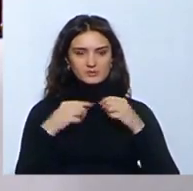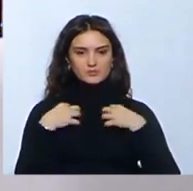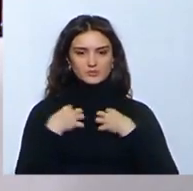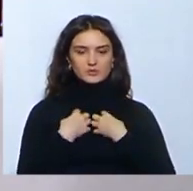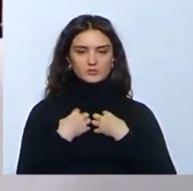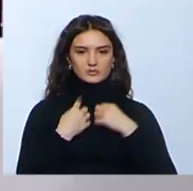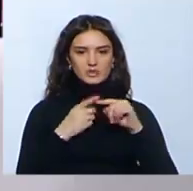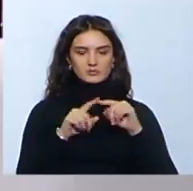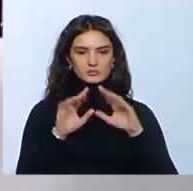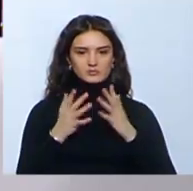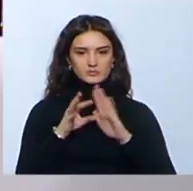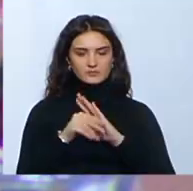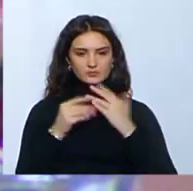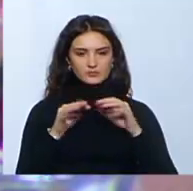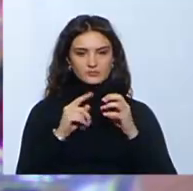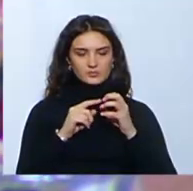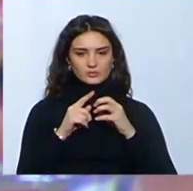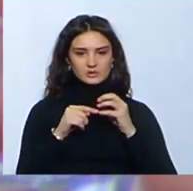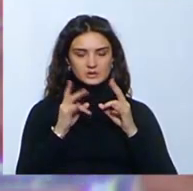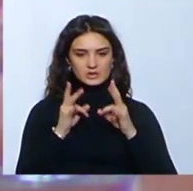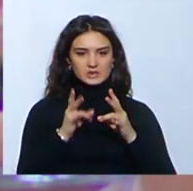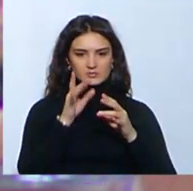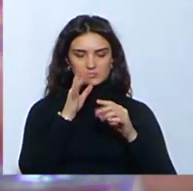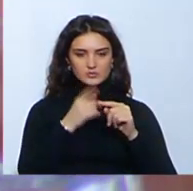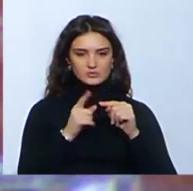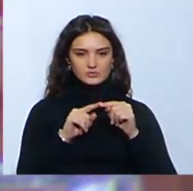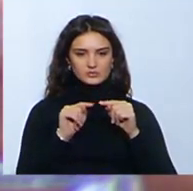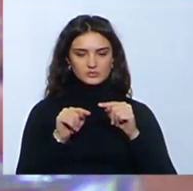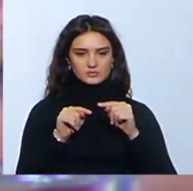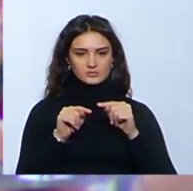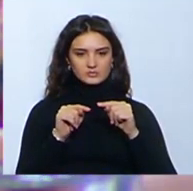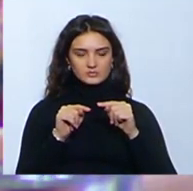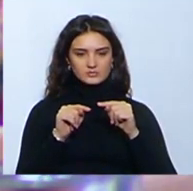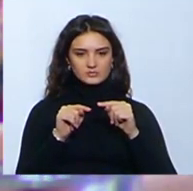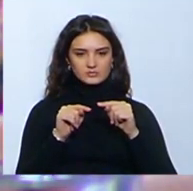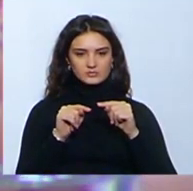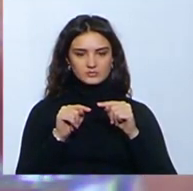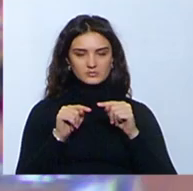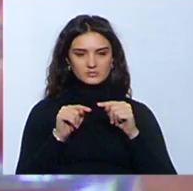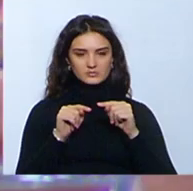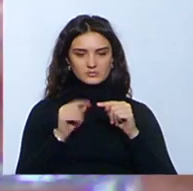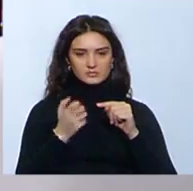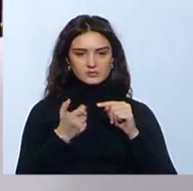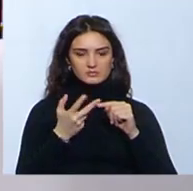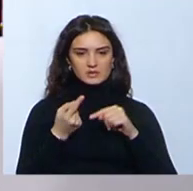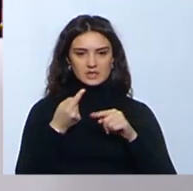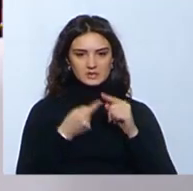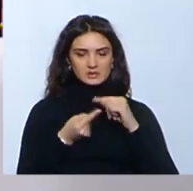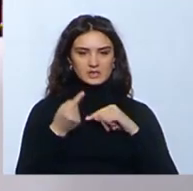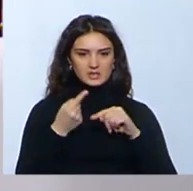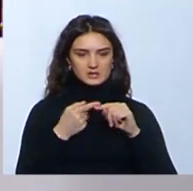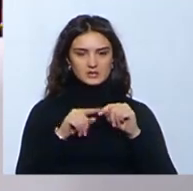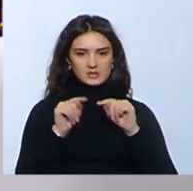სამწუხაროდ ამ შემთხვევაში უკვე კუნთის დაზიანების დროს ნუ გაორების რეფლექსი მოდის და რამდენად აღდგენადია